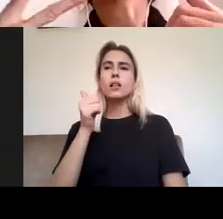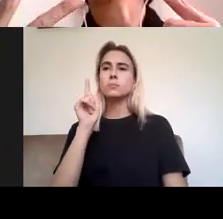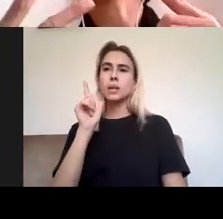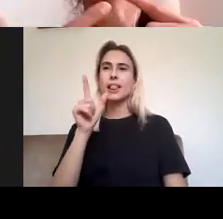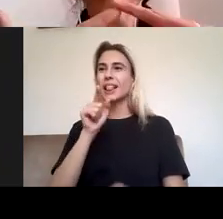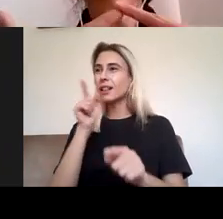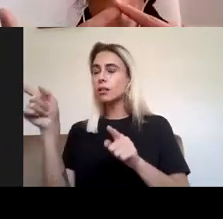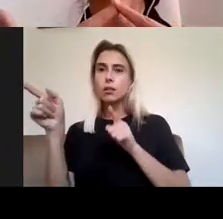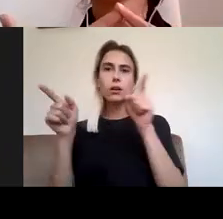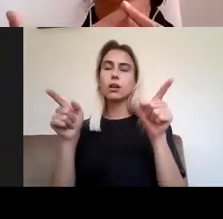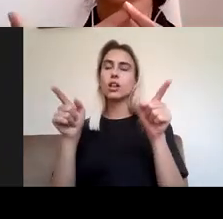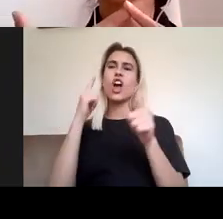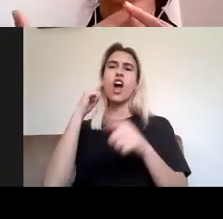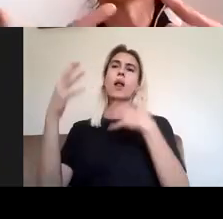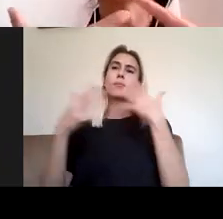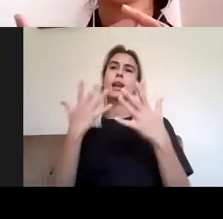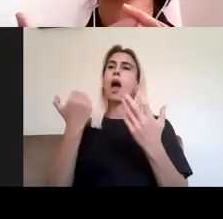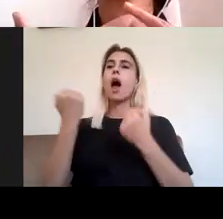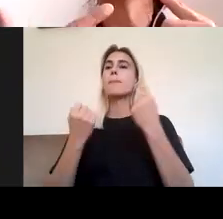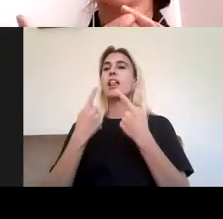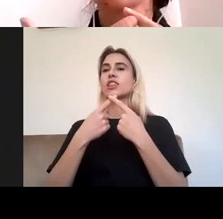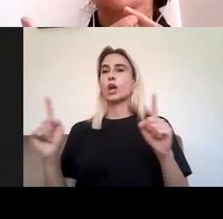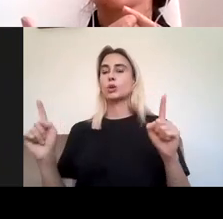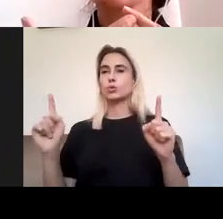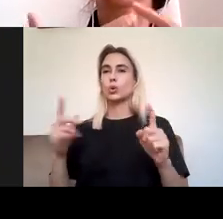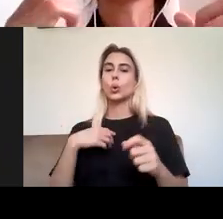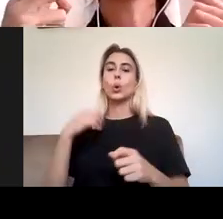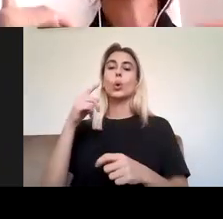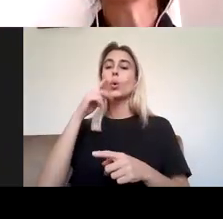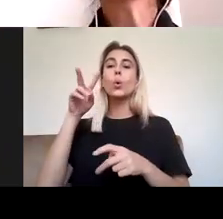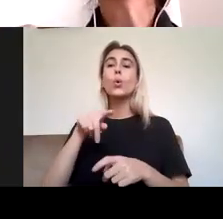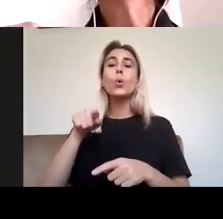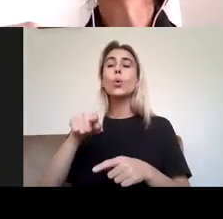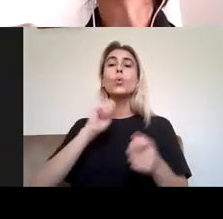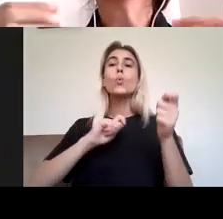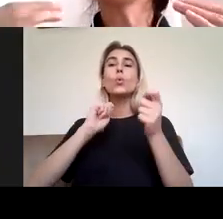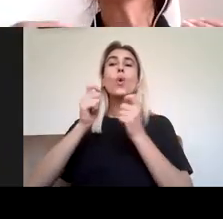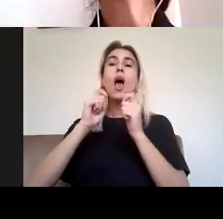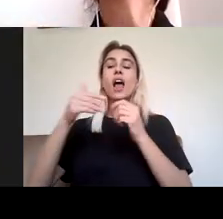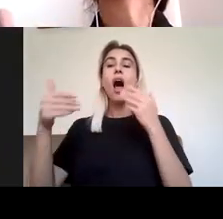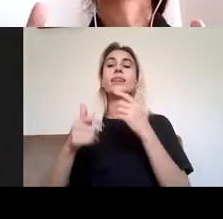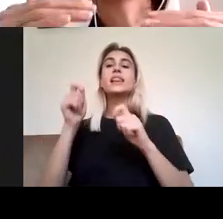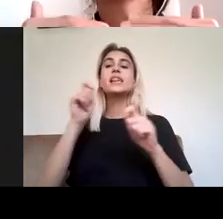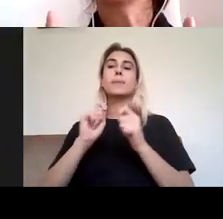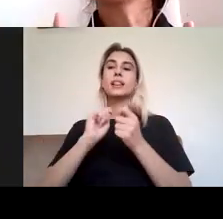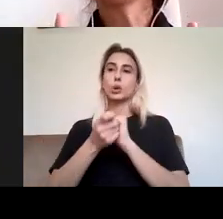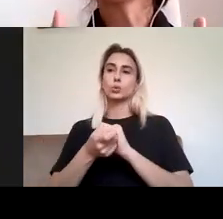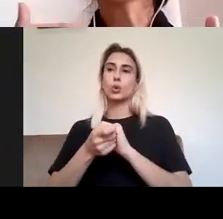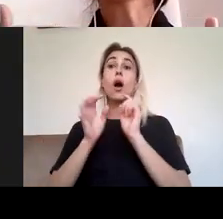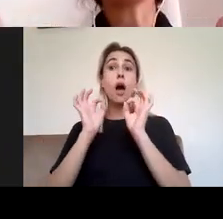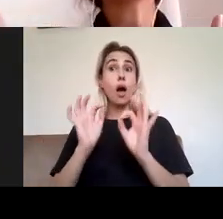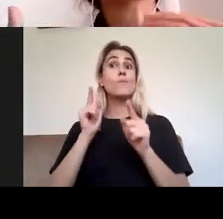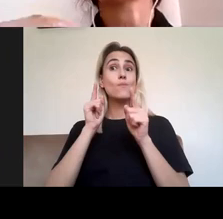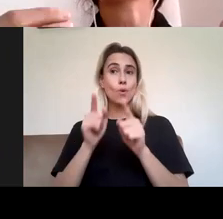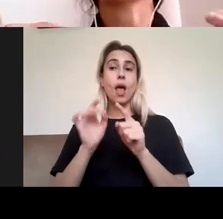daha karmaşıklaşıyor. Çünkü araçlar değişiyor ve kullandığınız altyapılar değişiyor. Buna bağlı olmak üzere bir de üstüne kullanılan